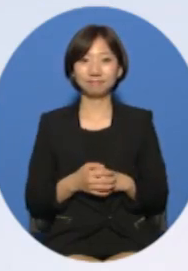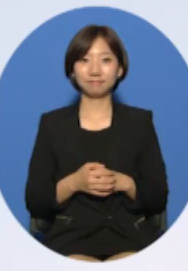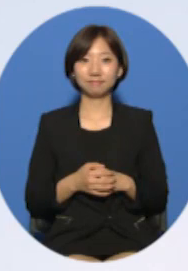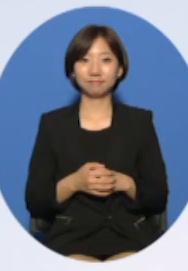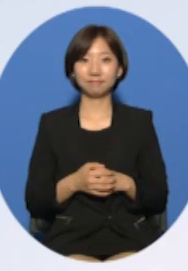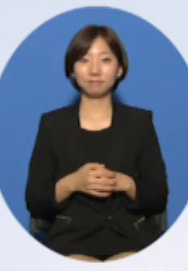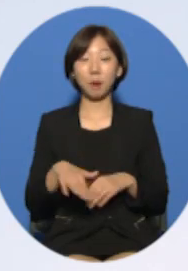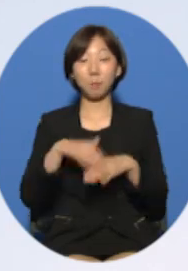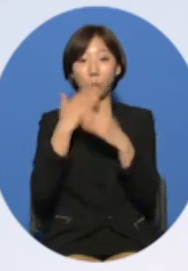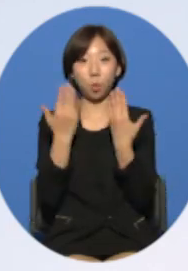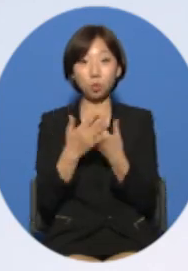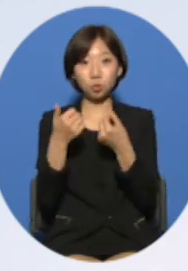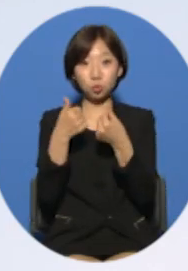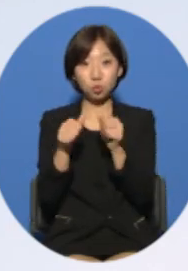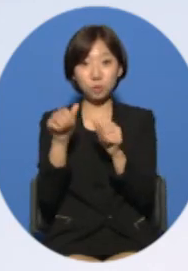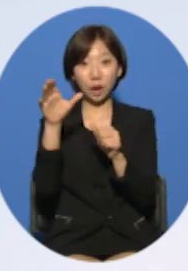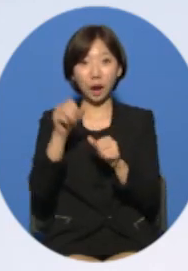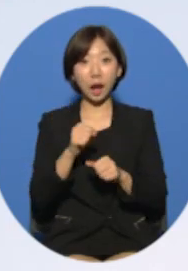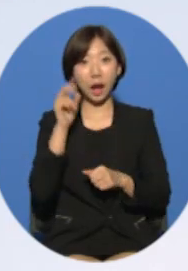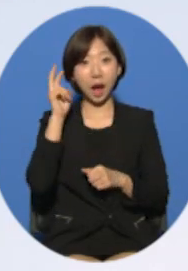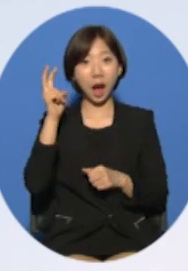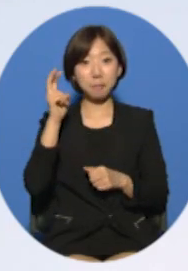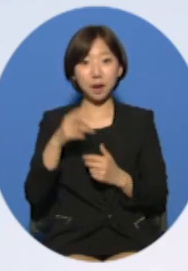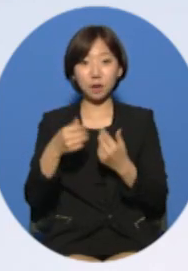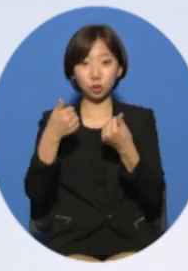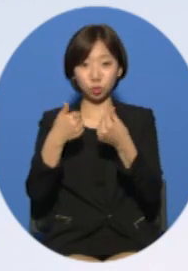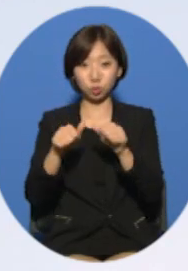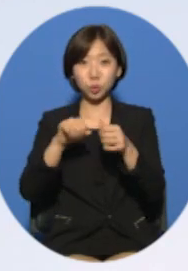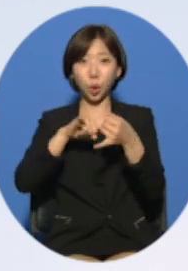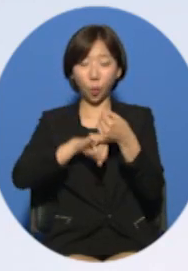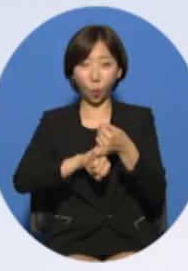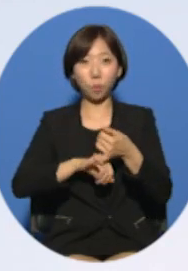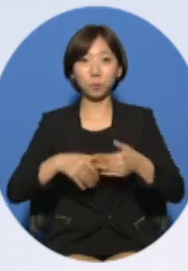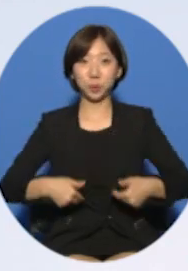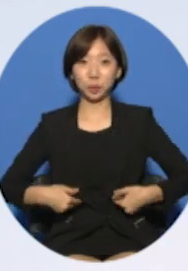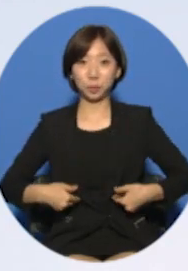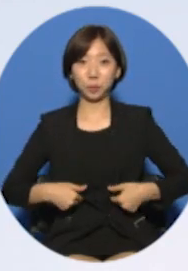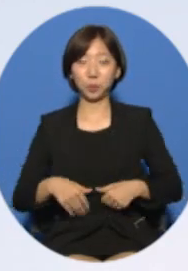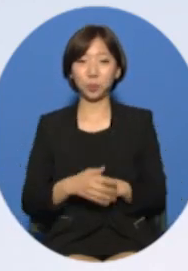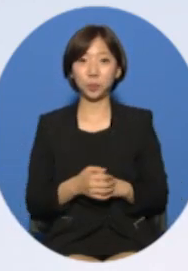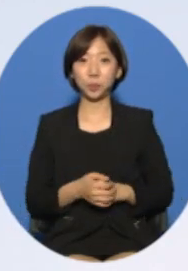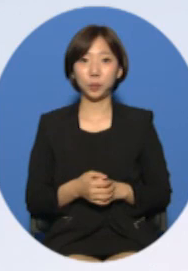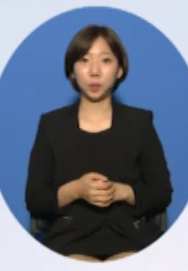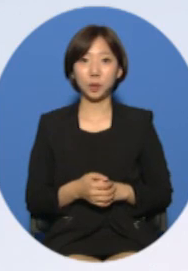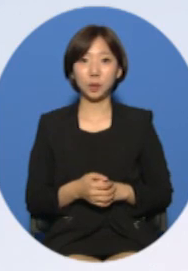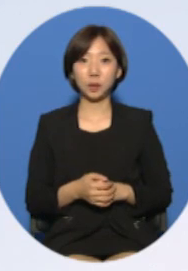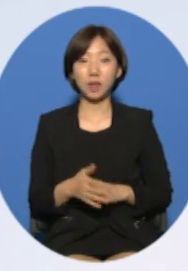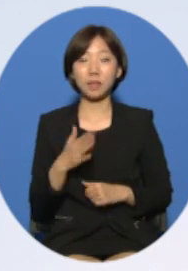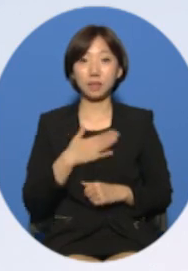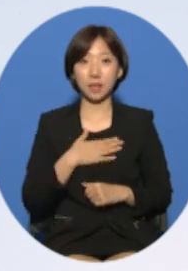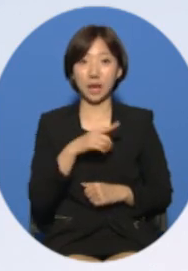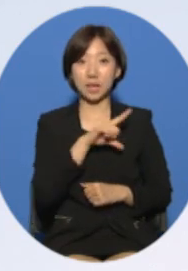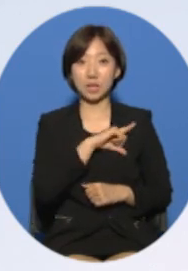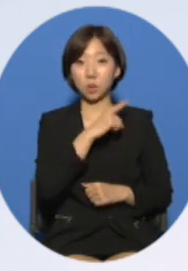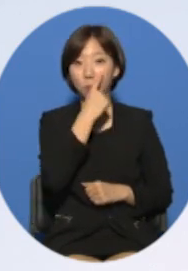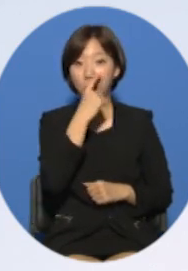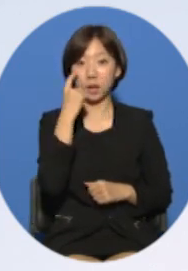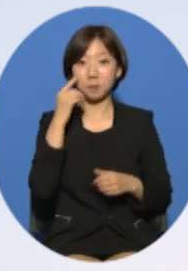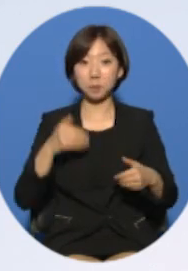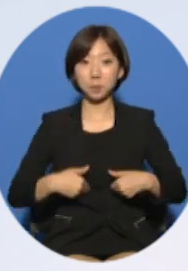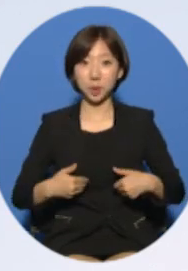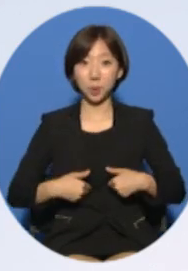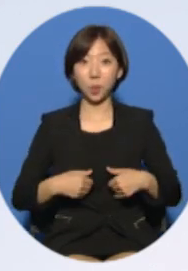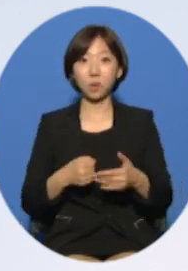신분증은 분명히 챙겨 오셨을 거예요. 신분증이 꼭 있어야 저희가 투표가 가능하잖아요. 그렇습니다. 네. 이게 본인 여부 확인을 하기 때문에